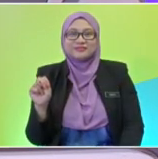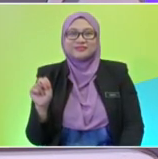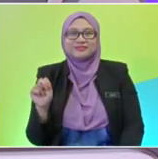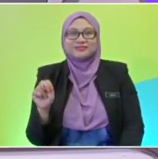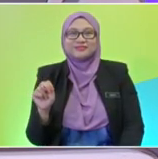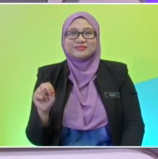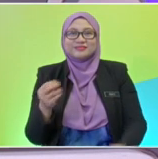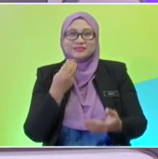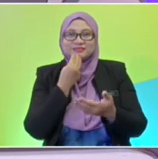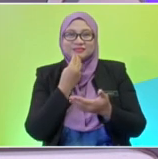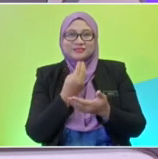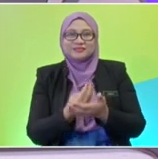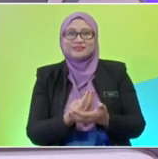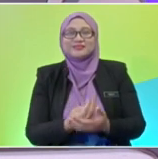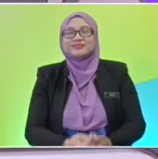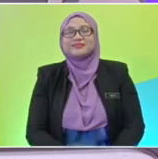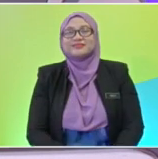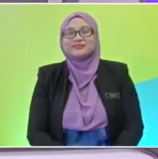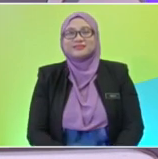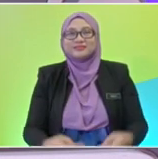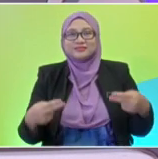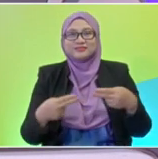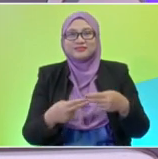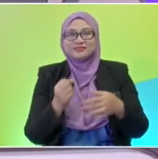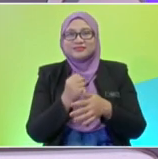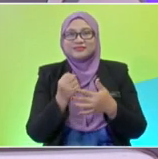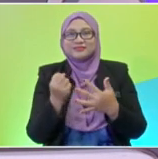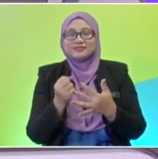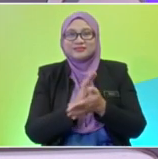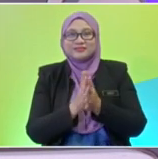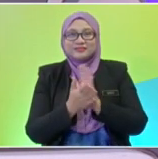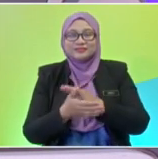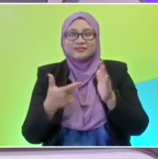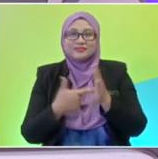bersama adik beradik akan menjadi lebih mesra kita